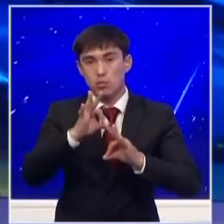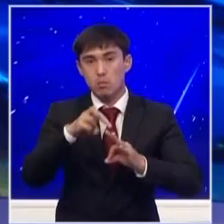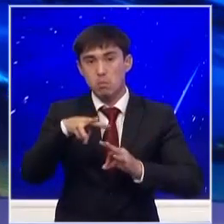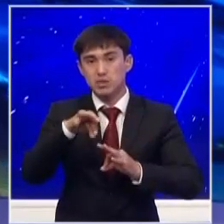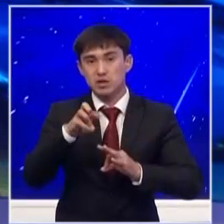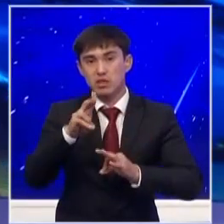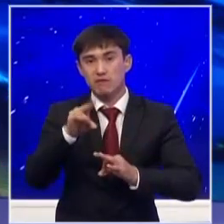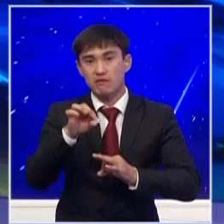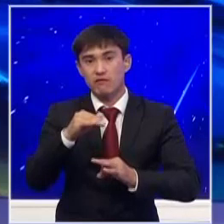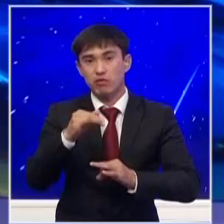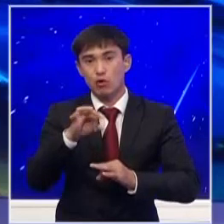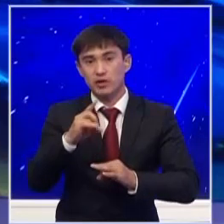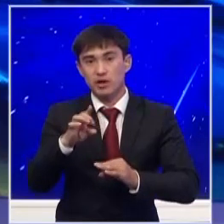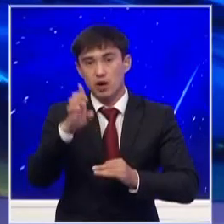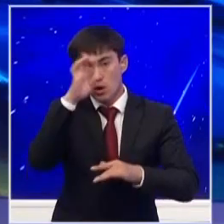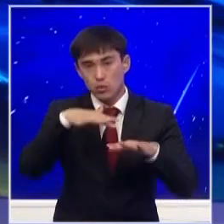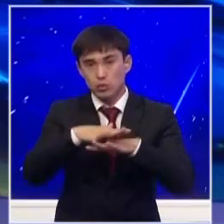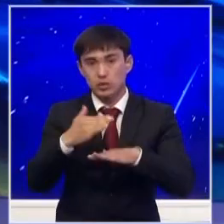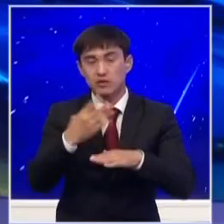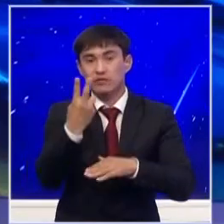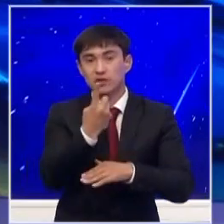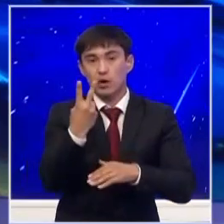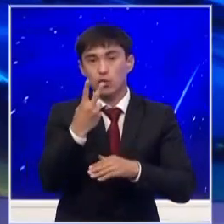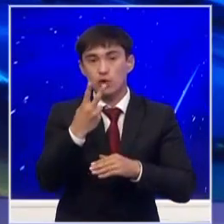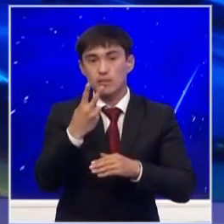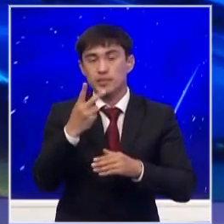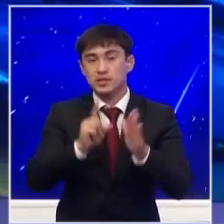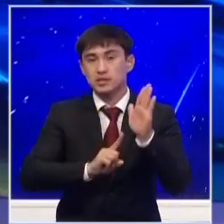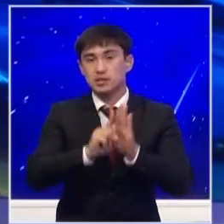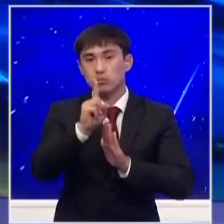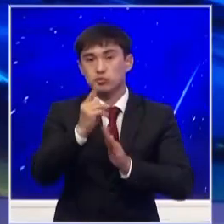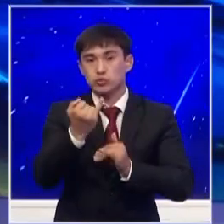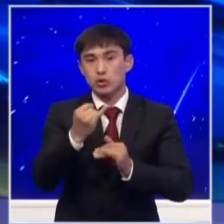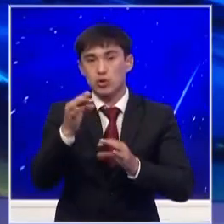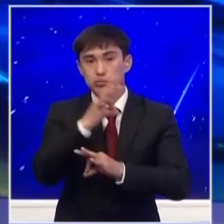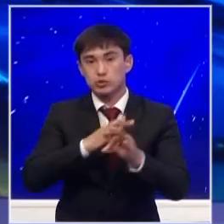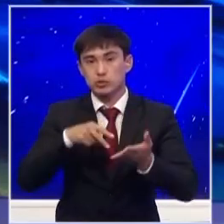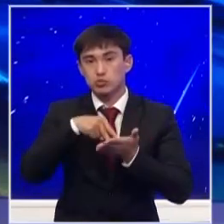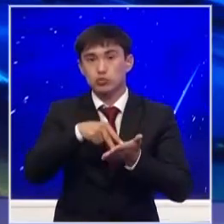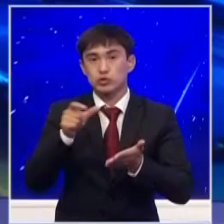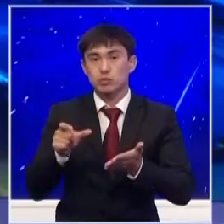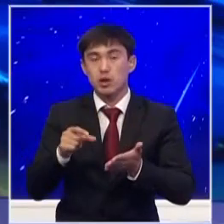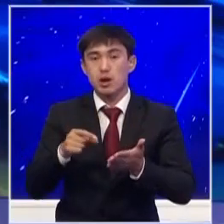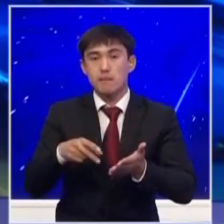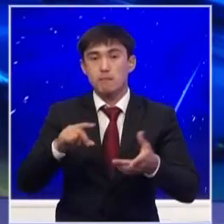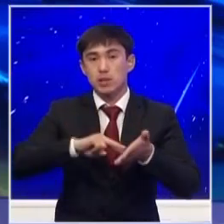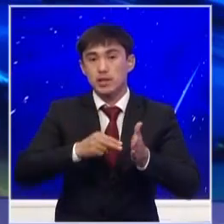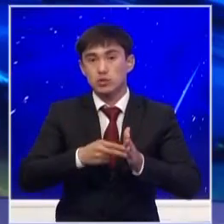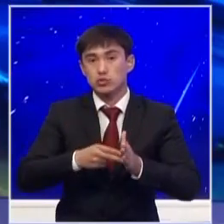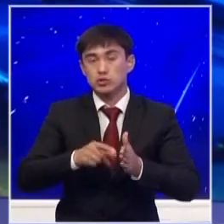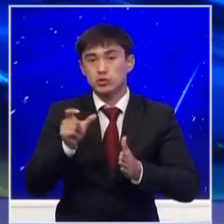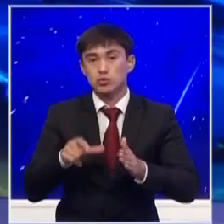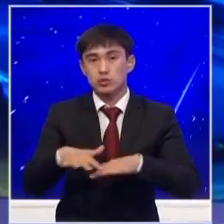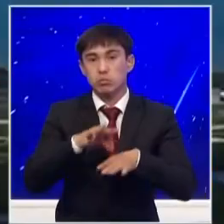во Флориде. Это уже второй по счету коммерческий запуск на МКС с космическими туристами. Планируется, что экипаж проведет на